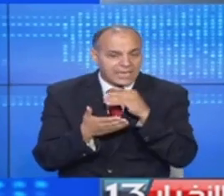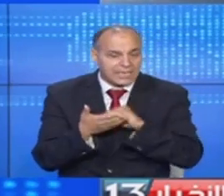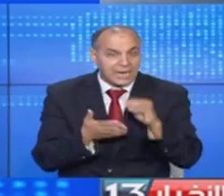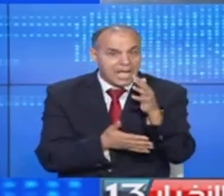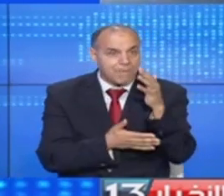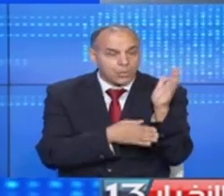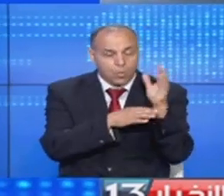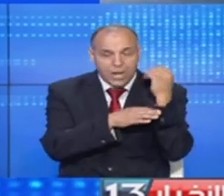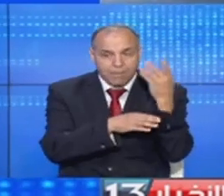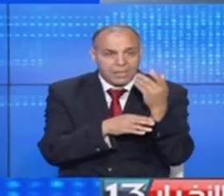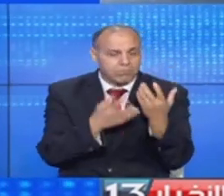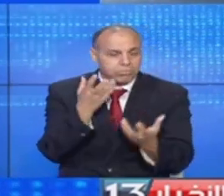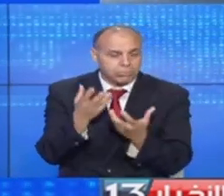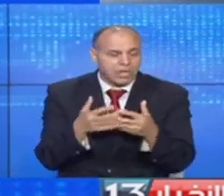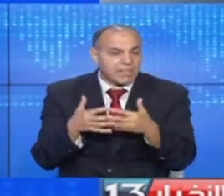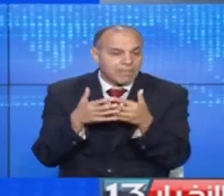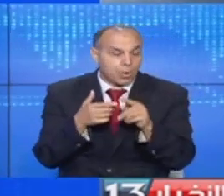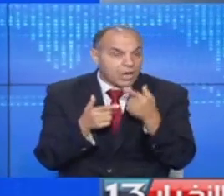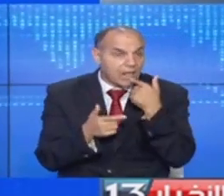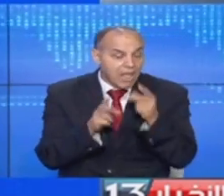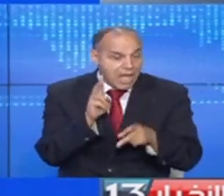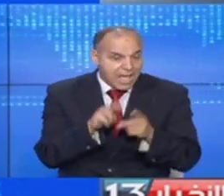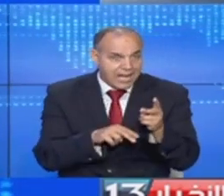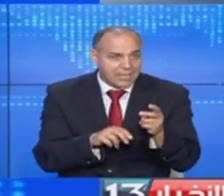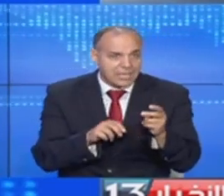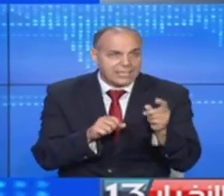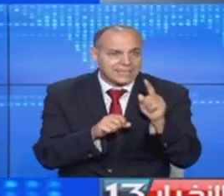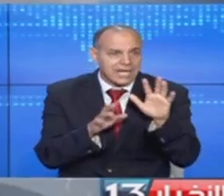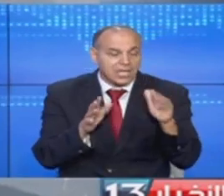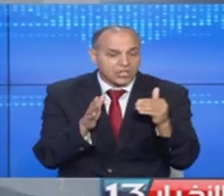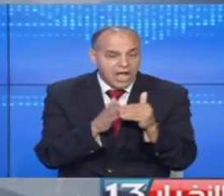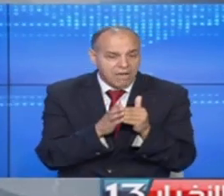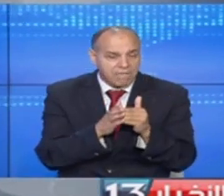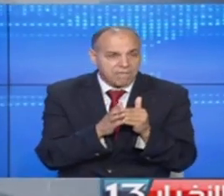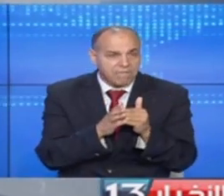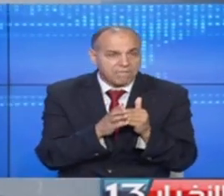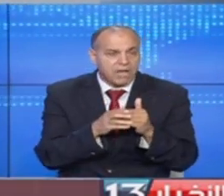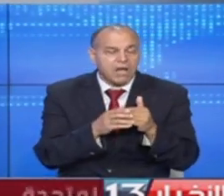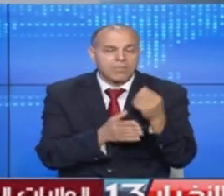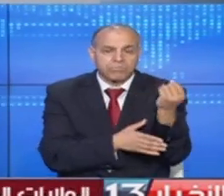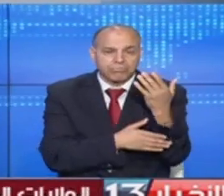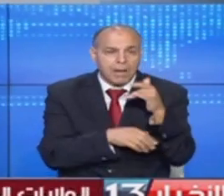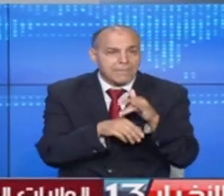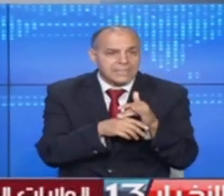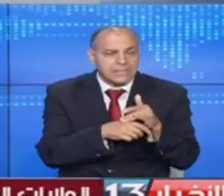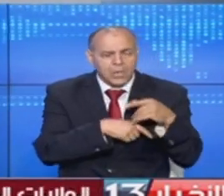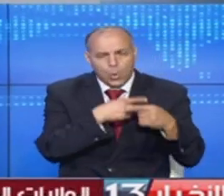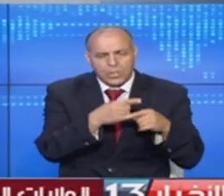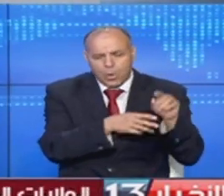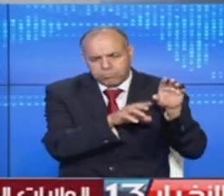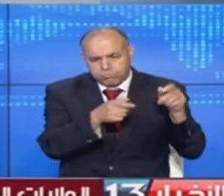الغابات والحمايه من الحرائق بالولايه ان اكثر من تسعه عشر الفا من افراد الاطفاء ما زالوا يواصلون